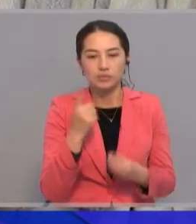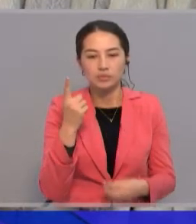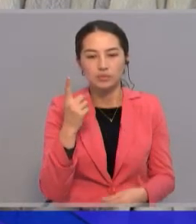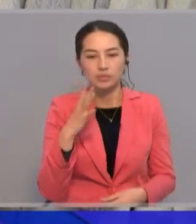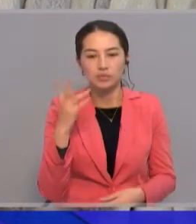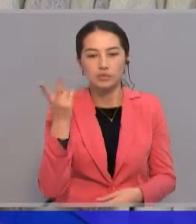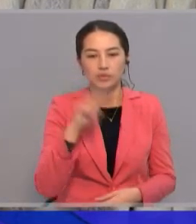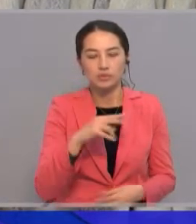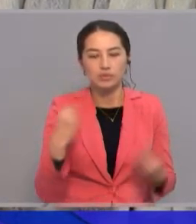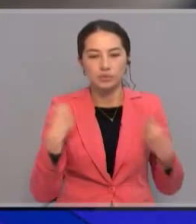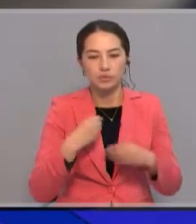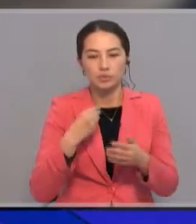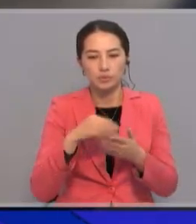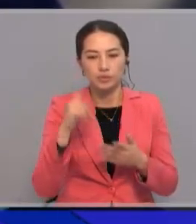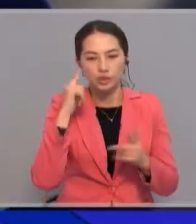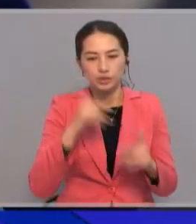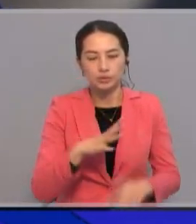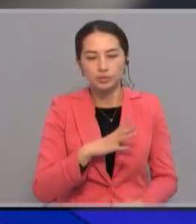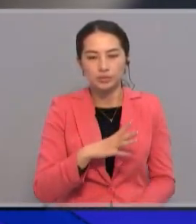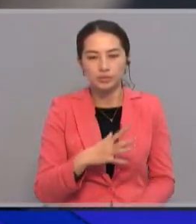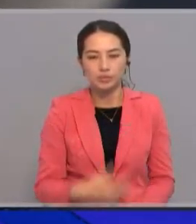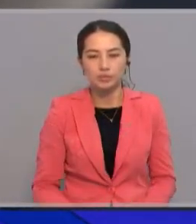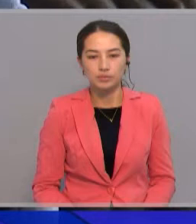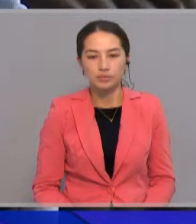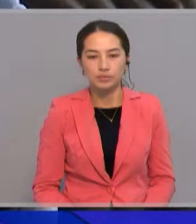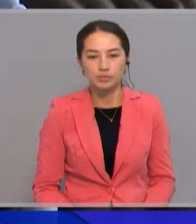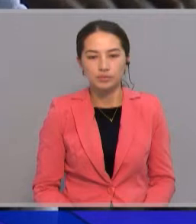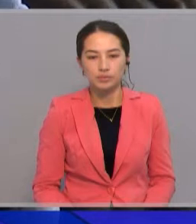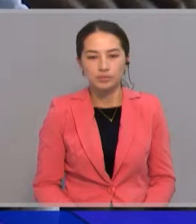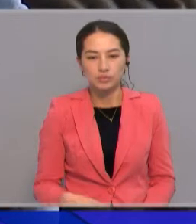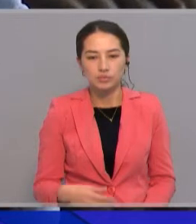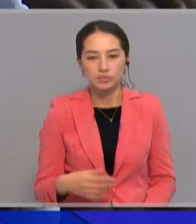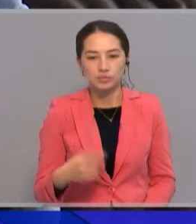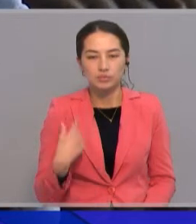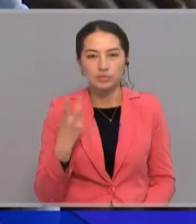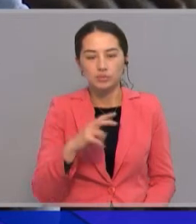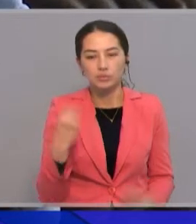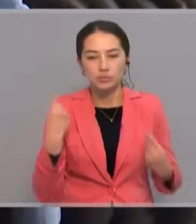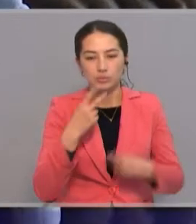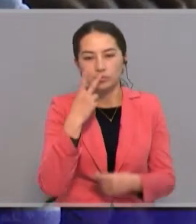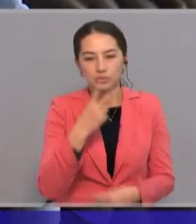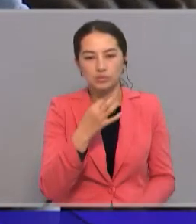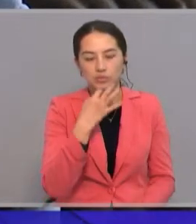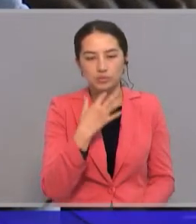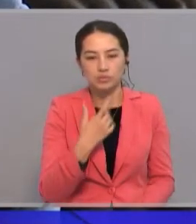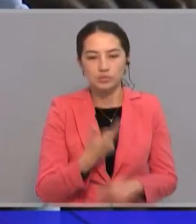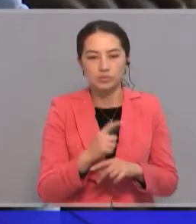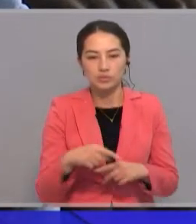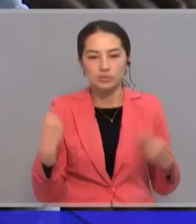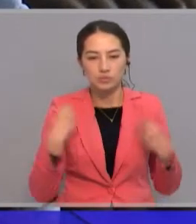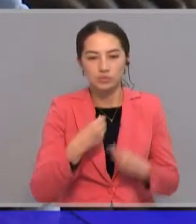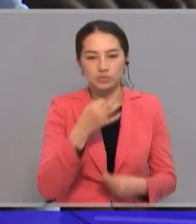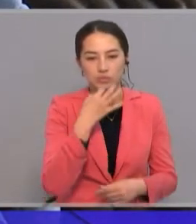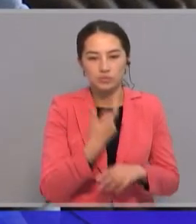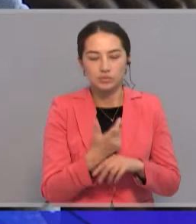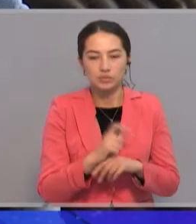екі бірдей шықты сатып алуға бекінді. Бүгін осы көрмеге келіп жатырмын, барлық курткаларды көріп шықтым. Өзіме ұнаған осы куртка